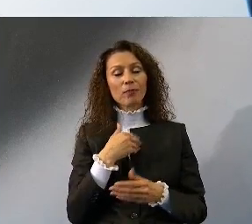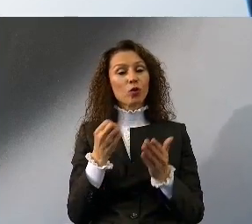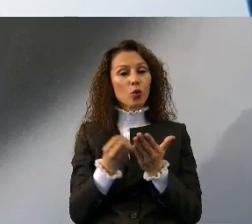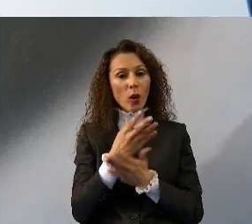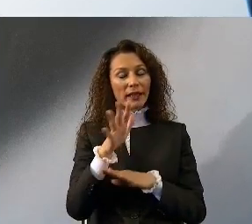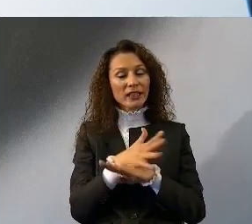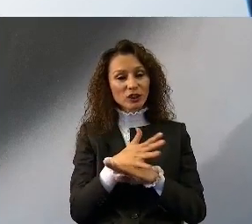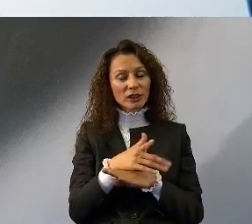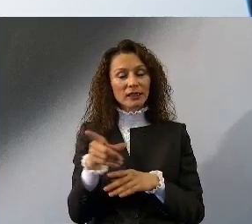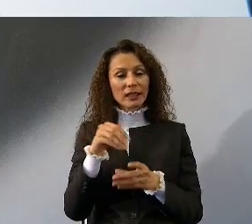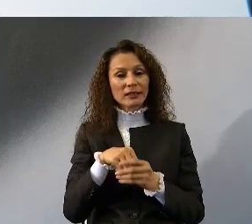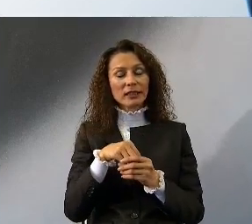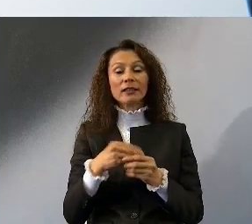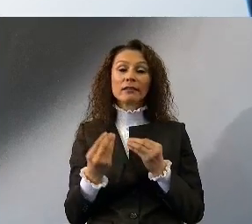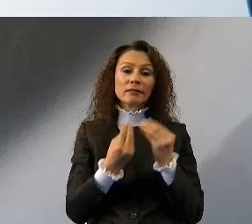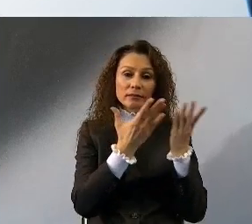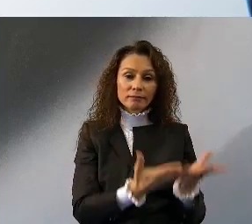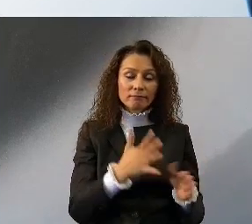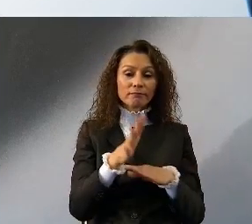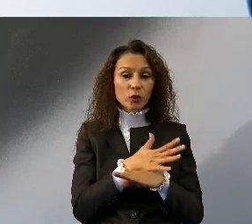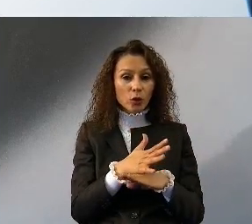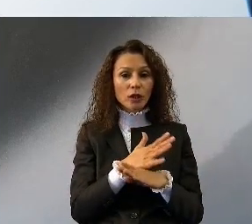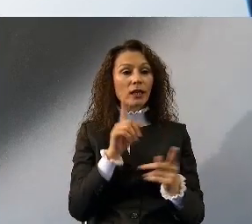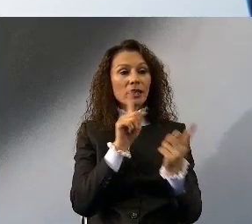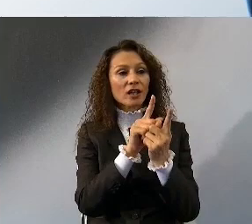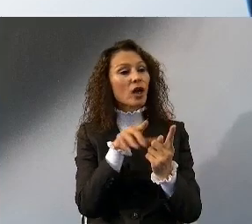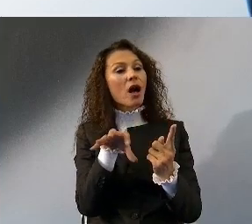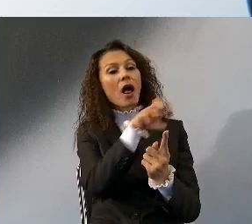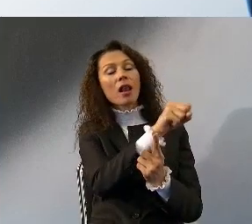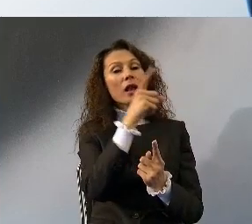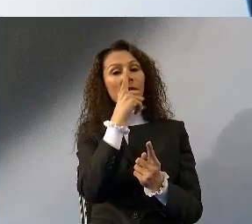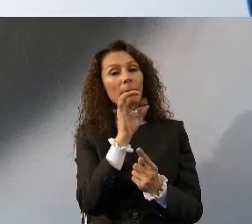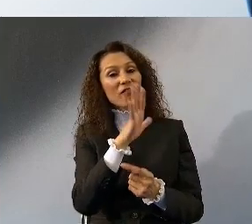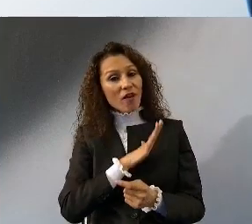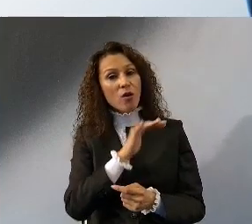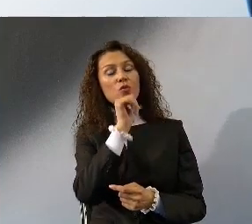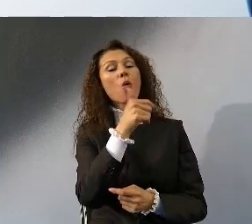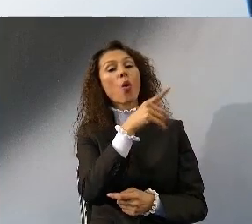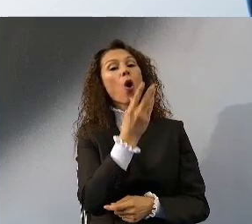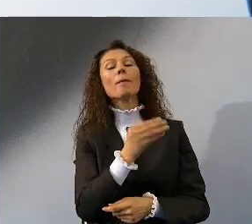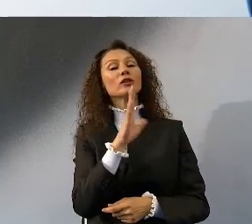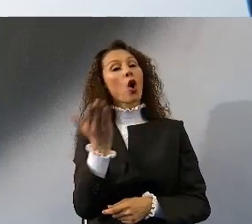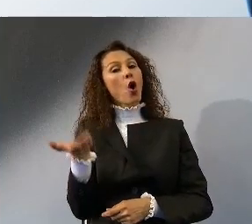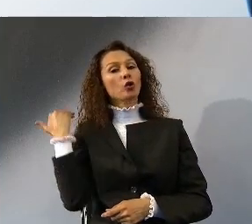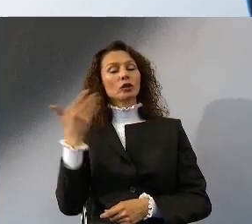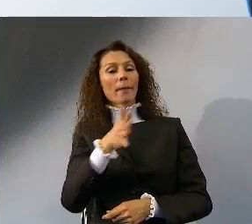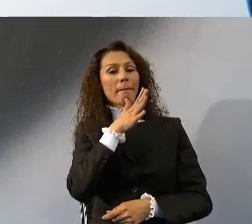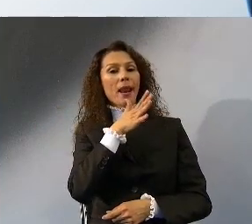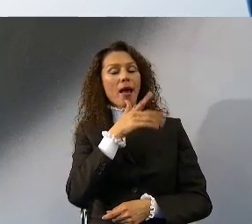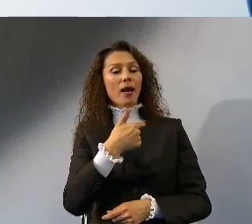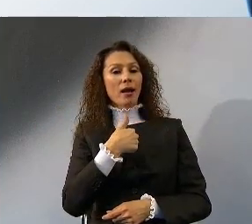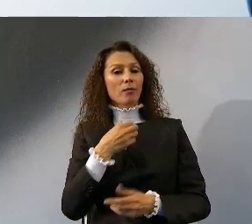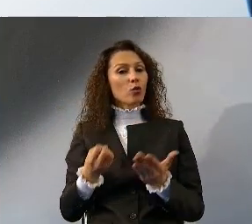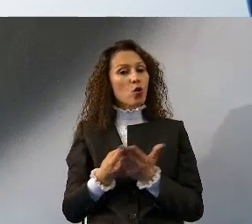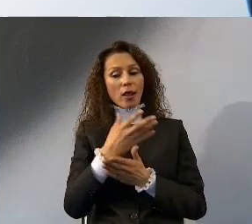üreticinin gerçekten ürettiği ürünü karşıda alacak birisi olup olmadığını önceden bilerek bu